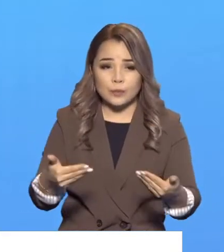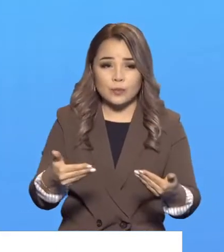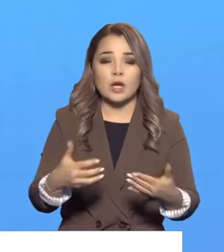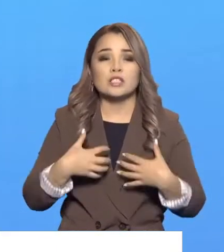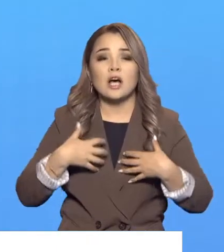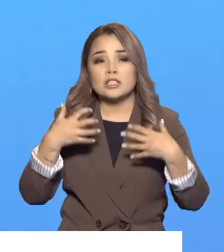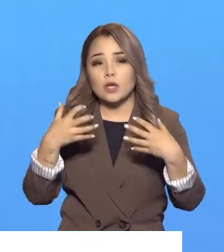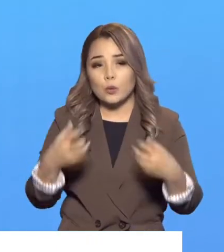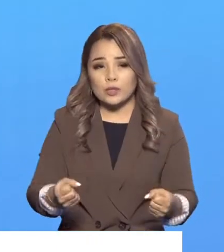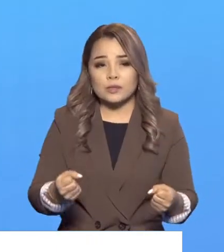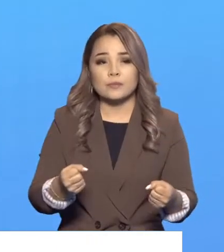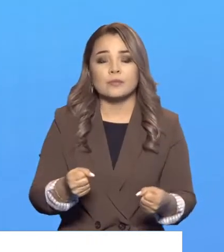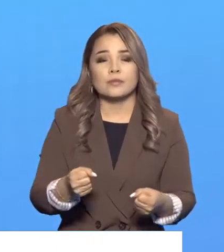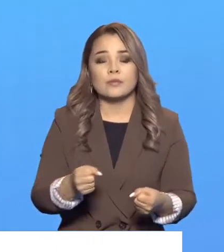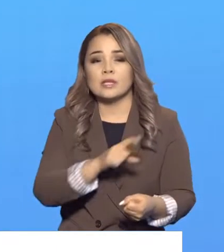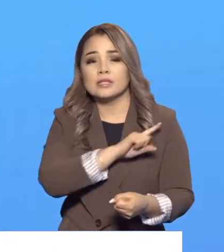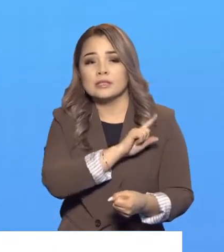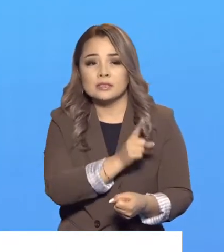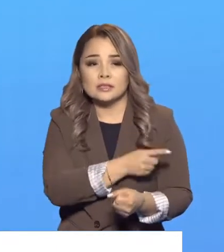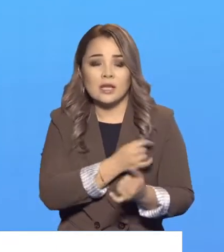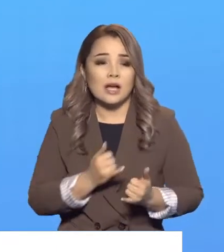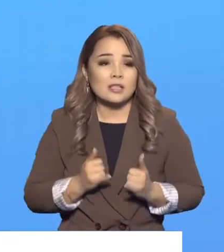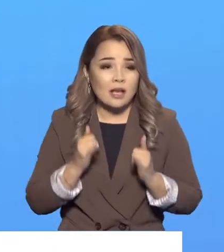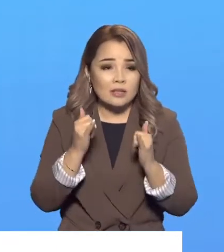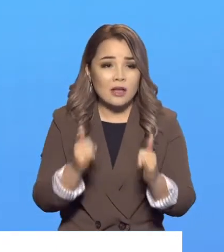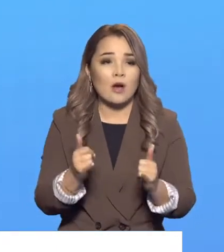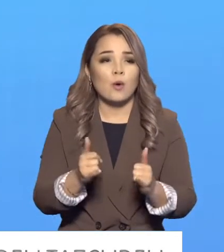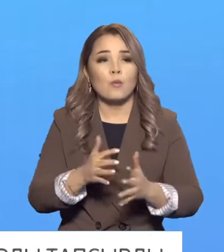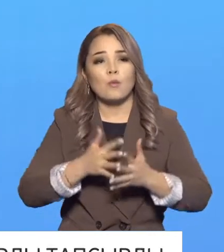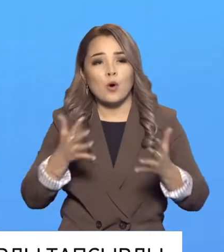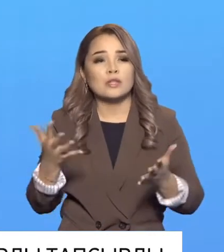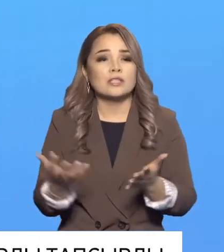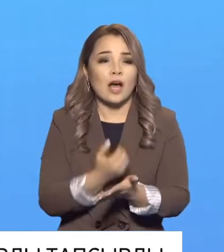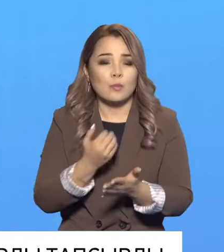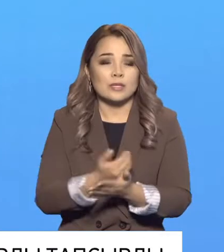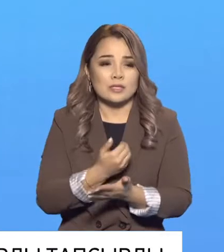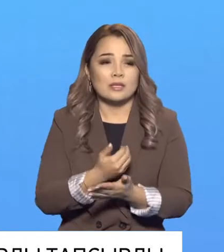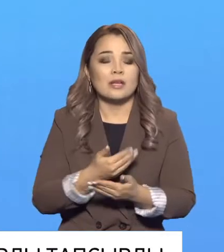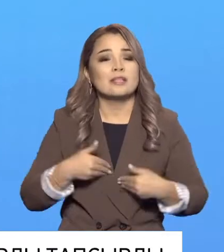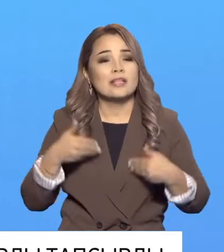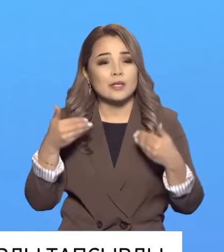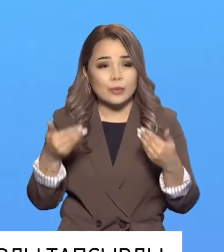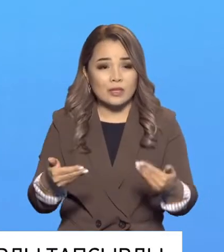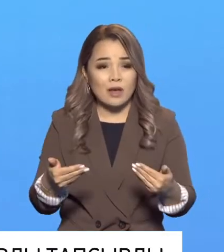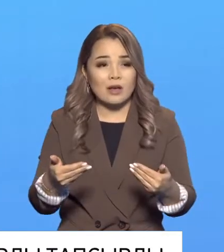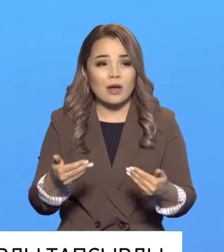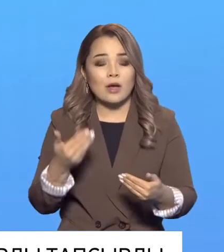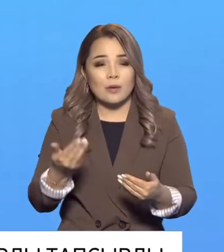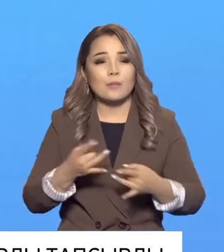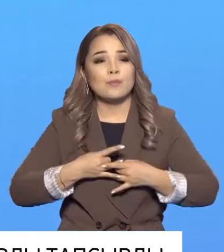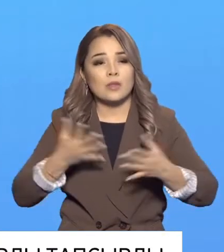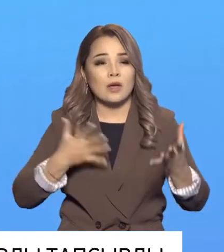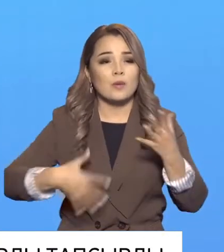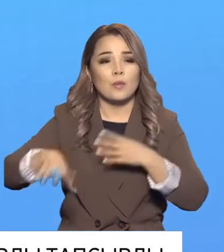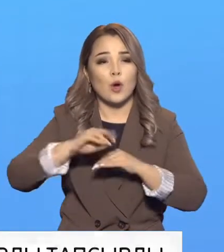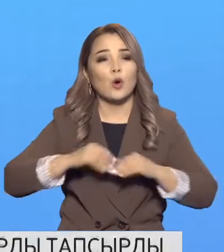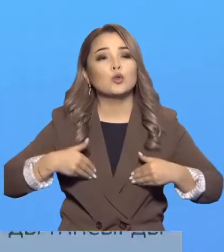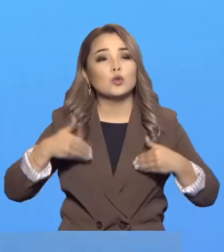Зор денсаулық, қажымас қайрат, мол табыс тілеймін. Төл мерекеміз